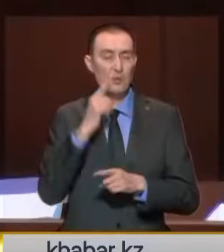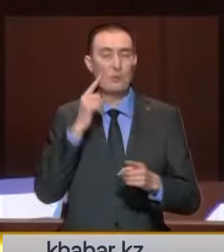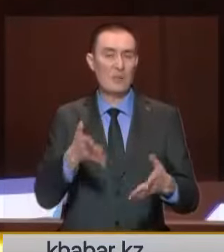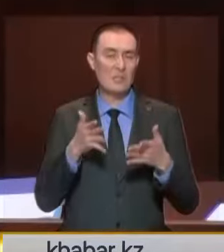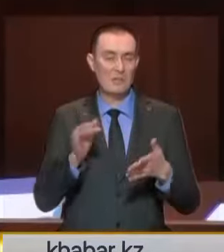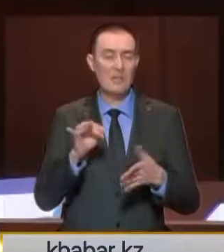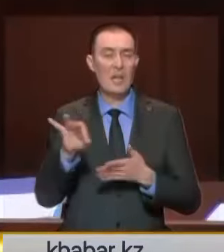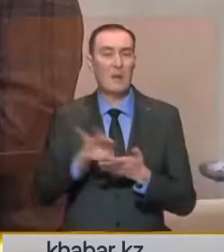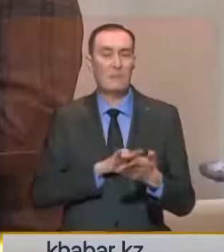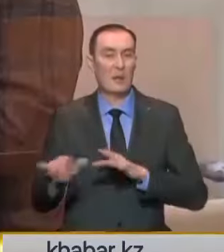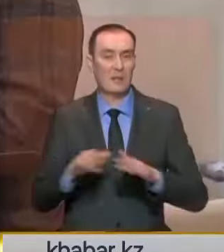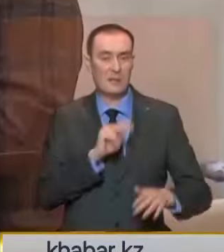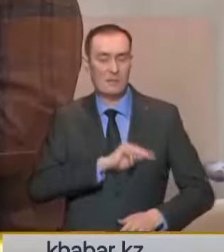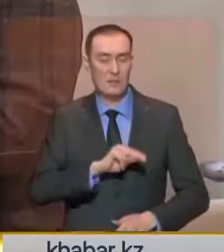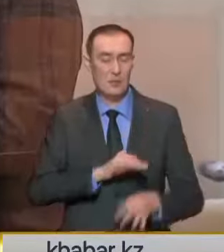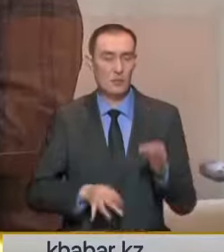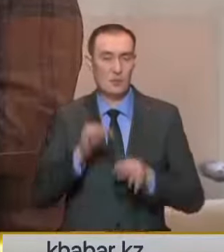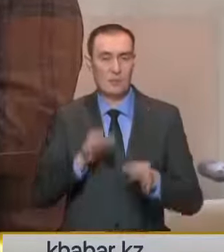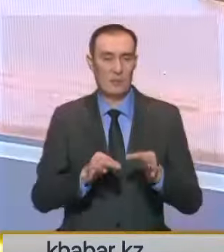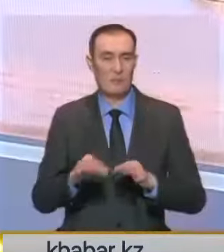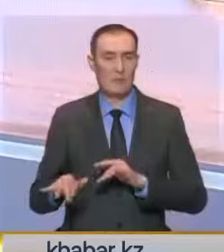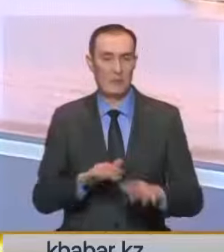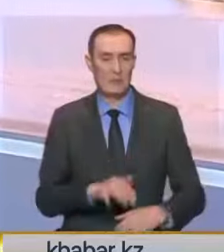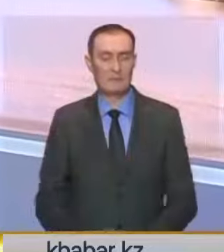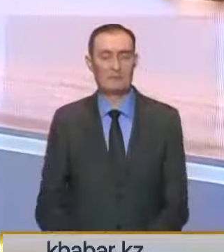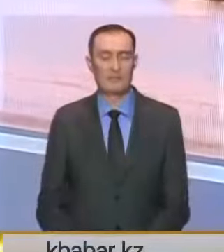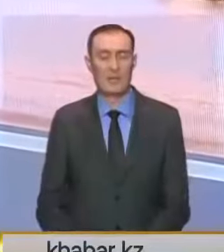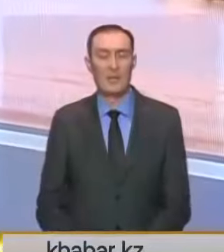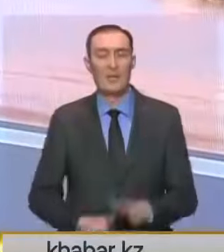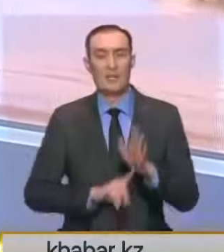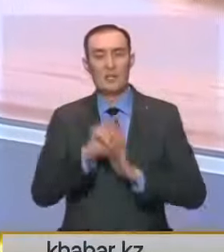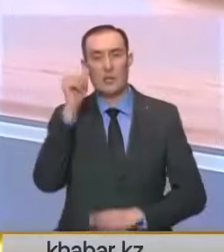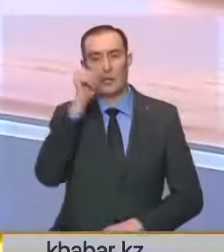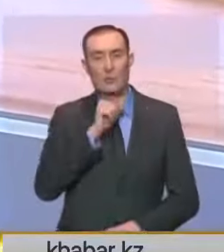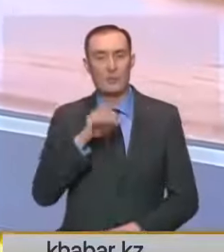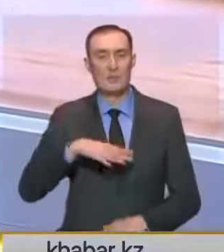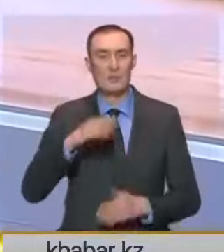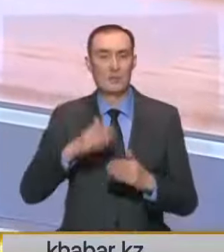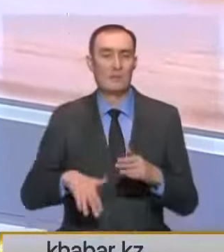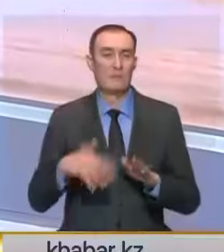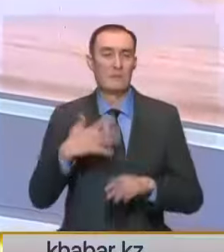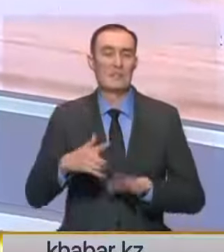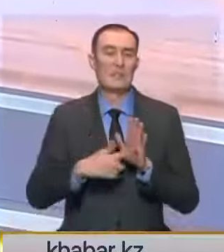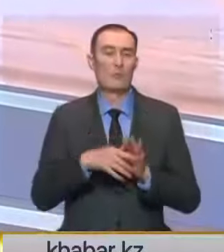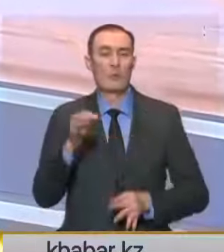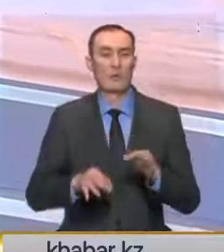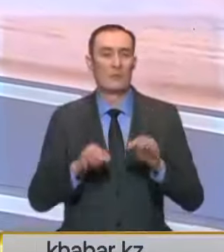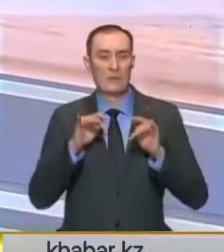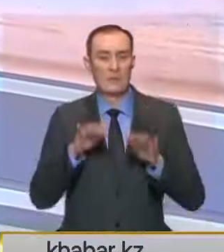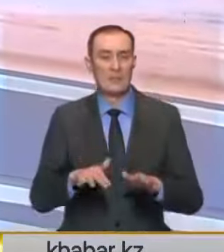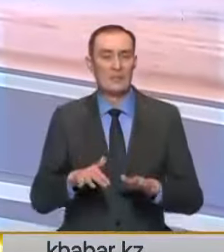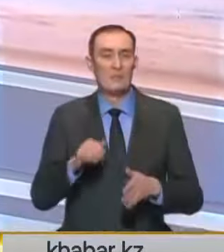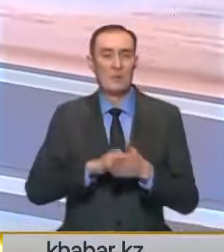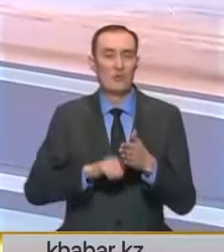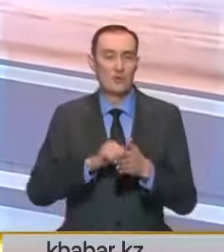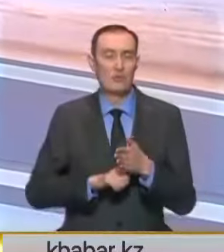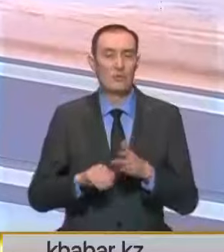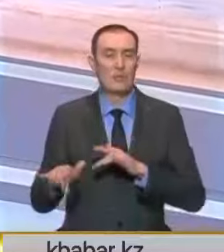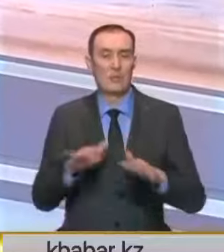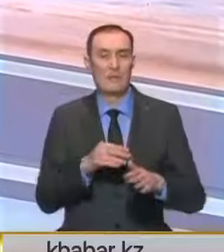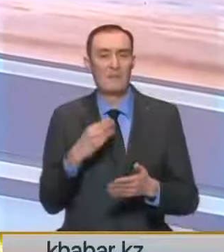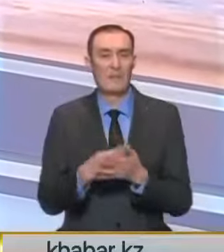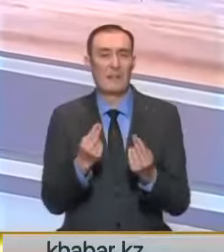прозрачности и оперативности судебных процессов. С начала года АФМ завершила расследование 57 уголовных дел, связанных с